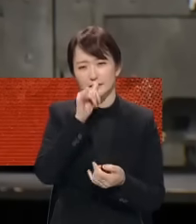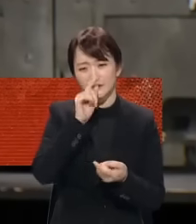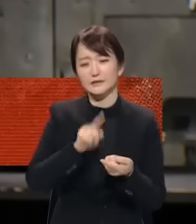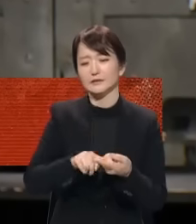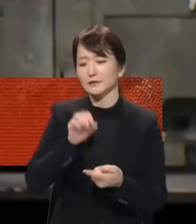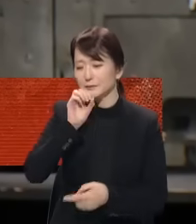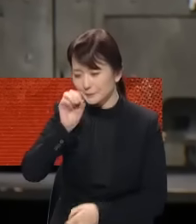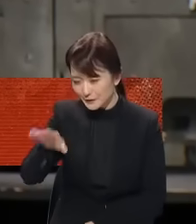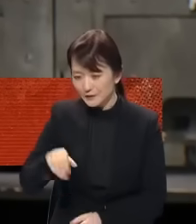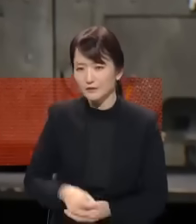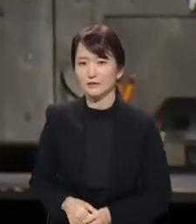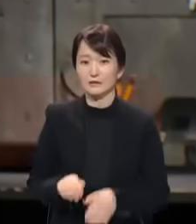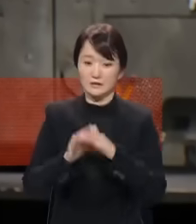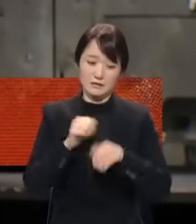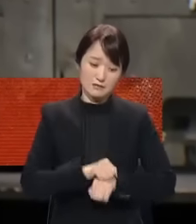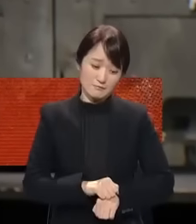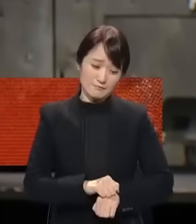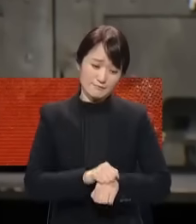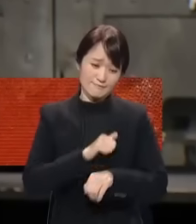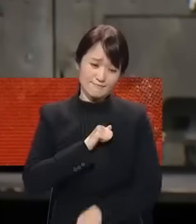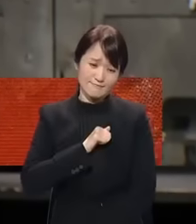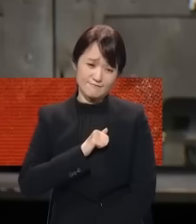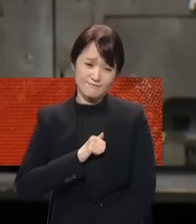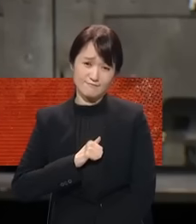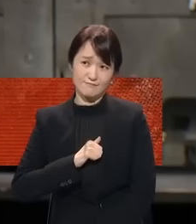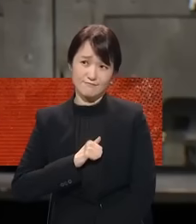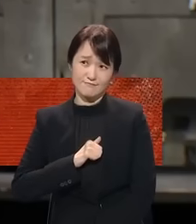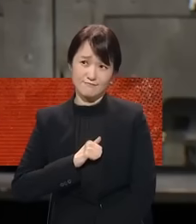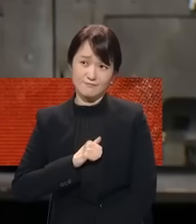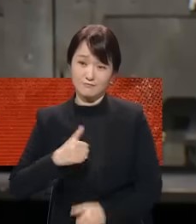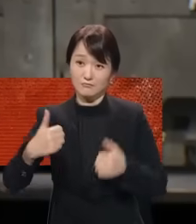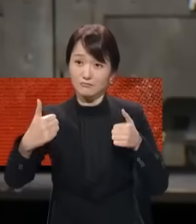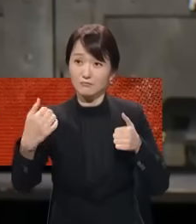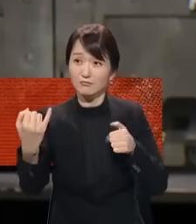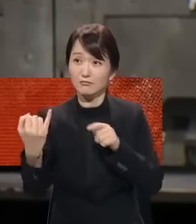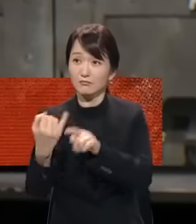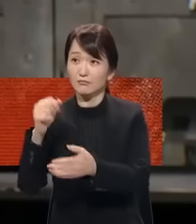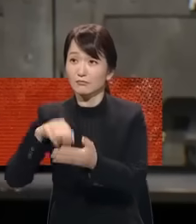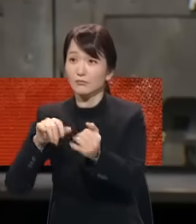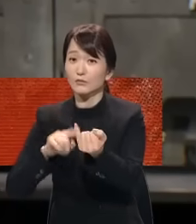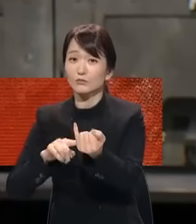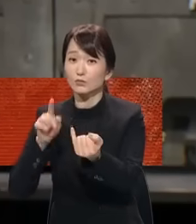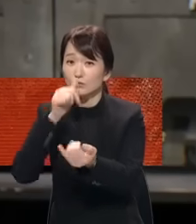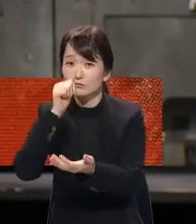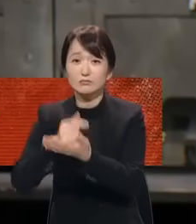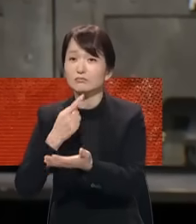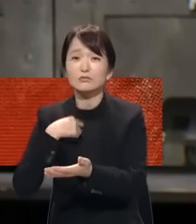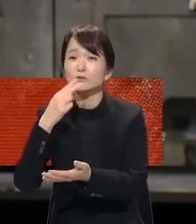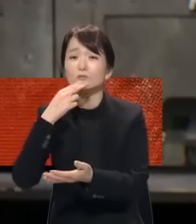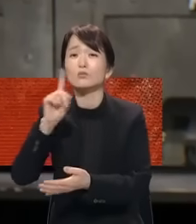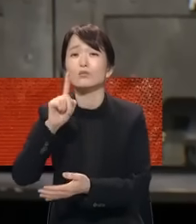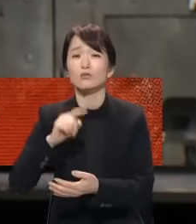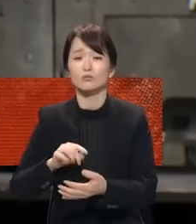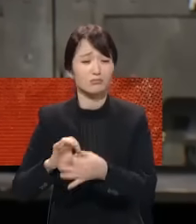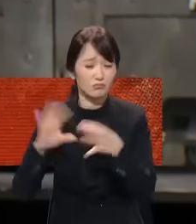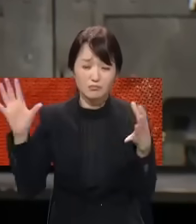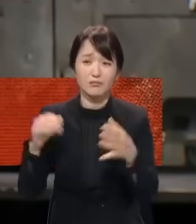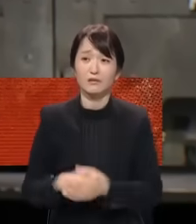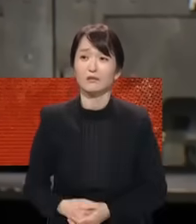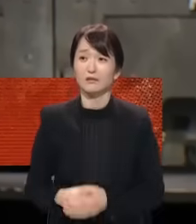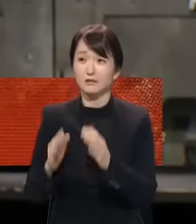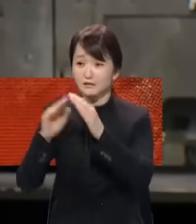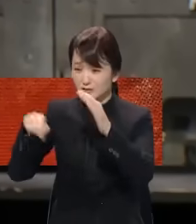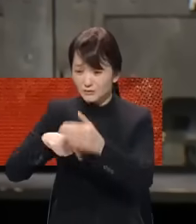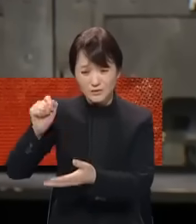얘기를 하세요. 다 쌓아두고 참으면. 아, 근데 상대가 판사인데. 아, 판사라고 해서 뭐 죄진 것도 아닌데 무슨 상관이에요. 판사가 뭐. 아,